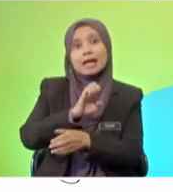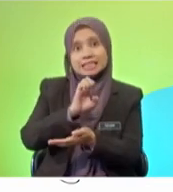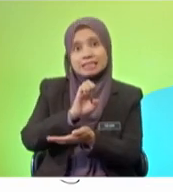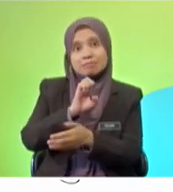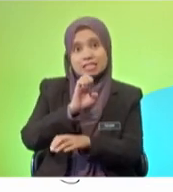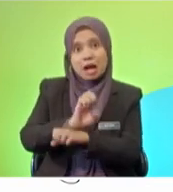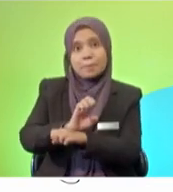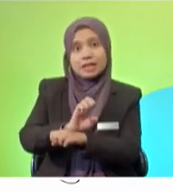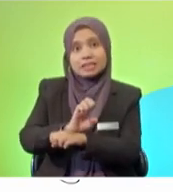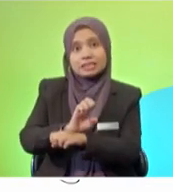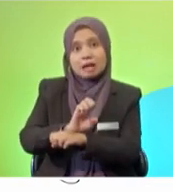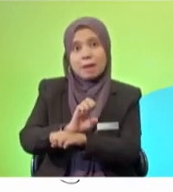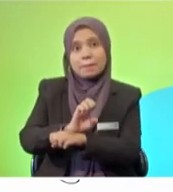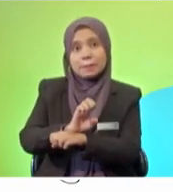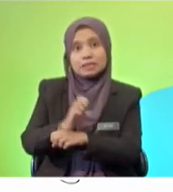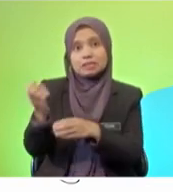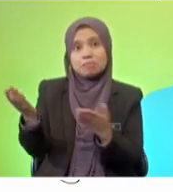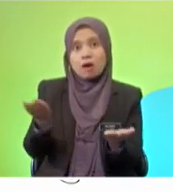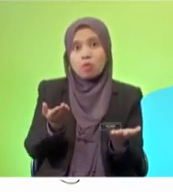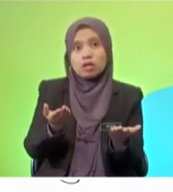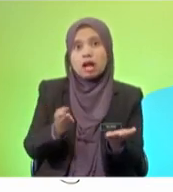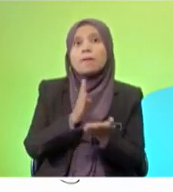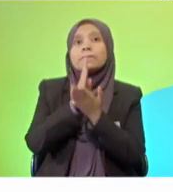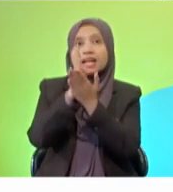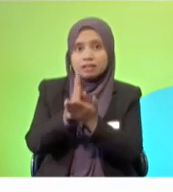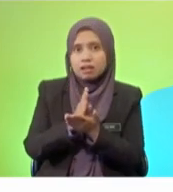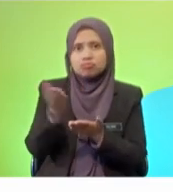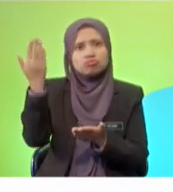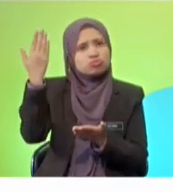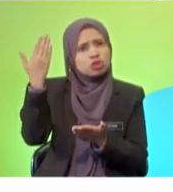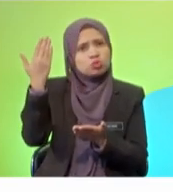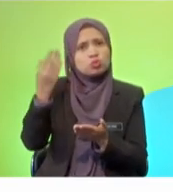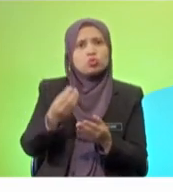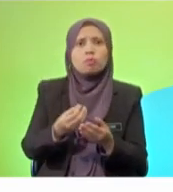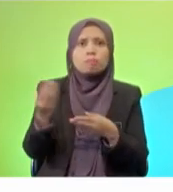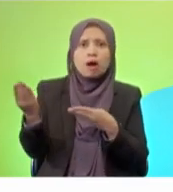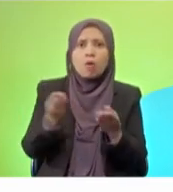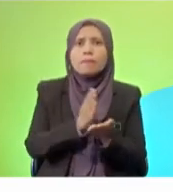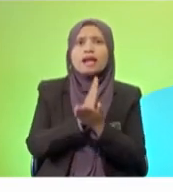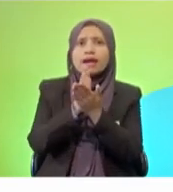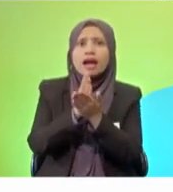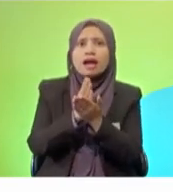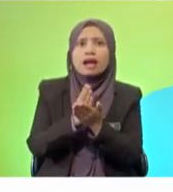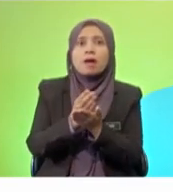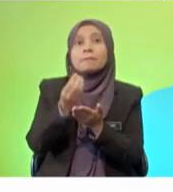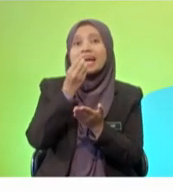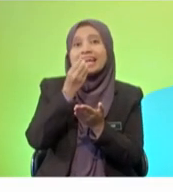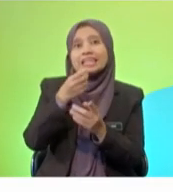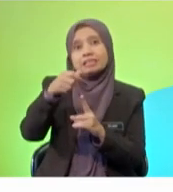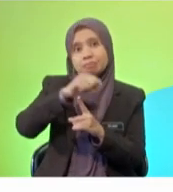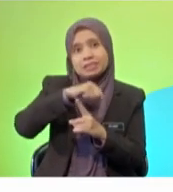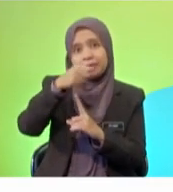nelayan dan biasanya emas sebagai bekal untuk baris ketiga dan keempat barulah masuk